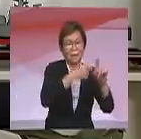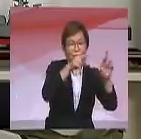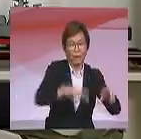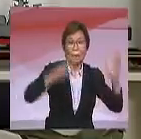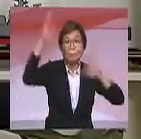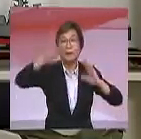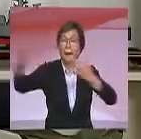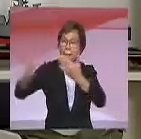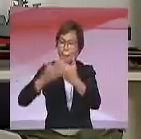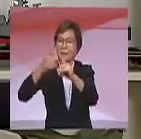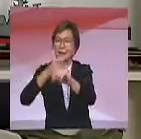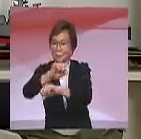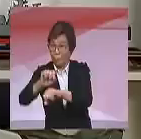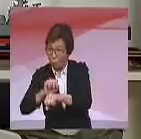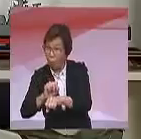yang balik daripada Singapura.